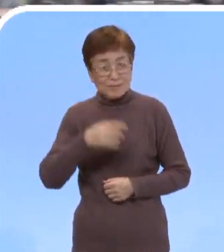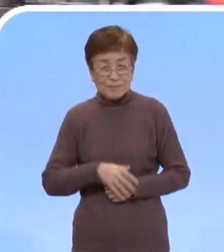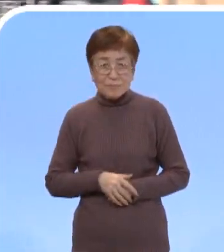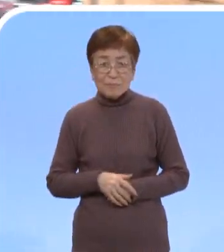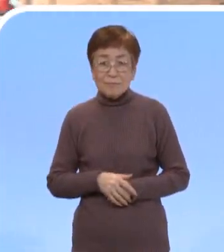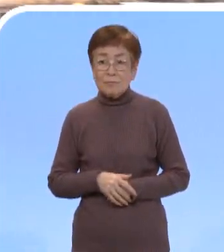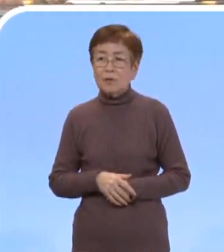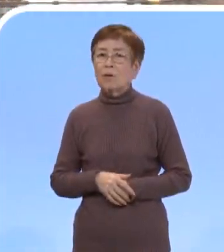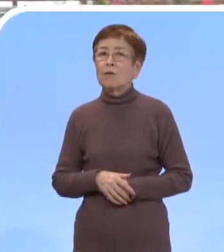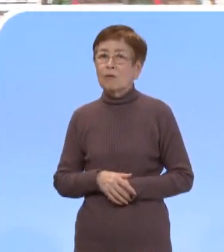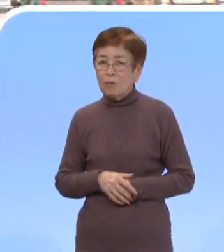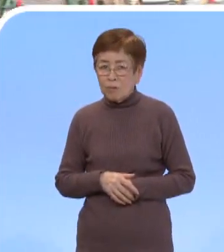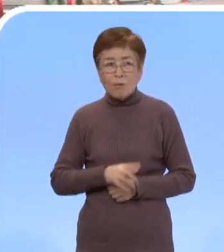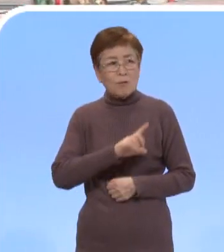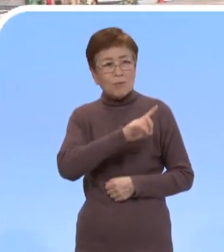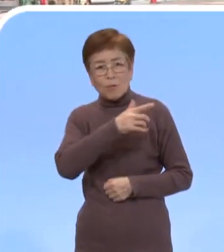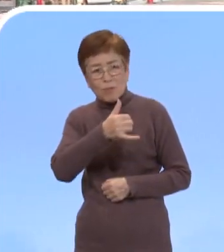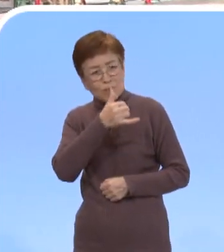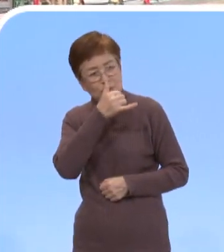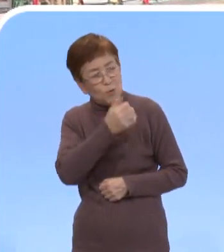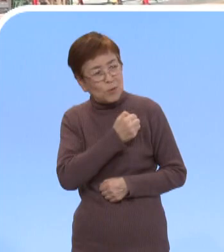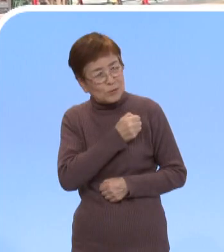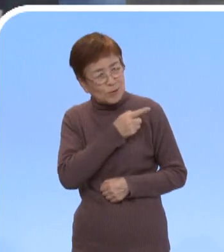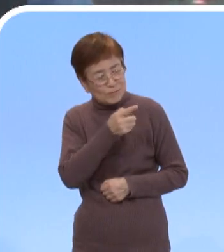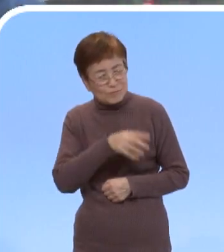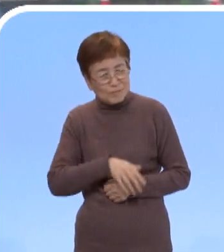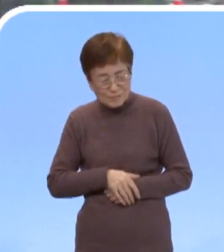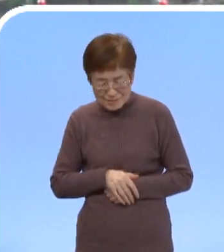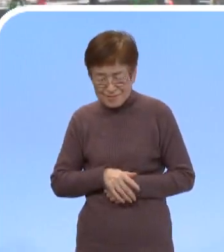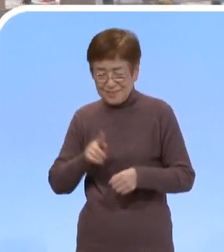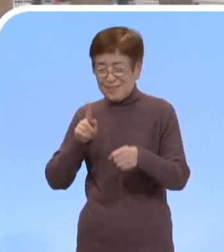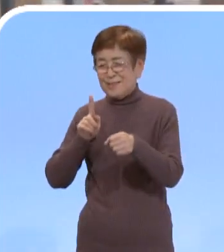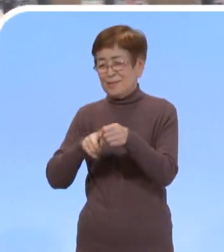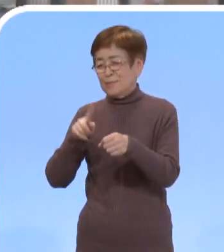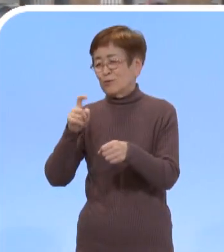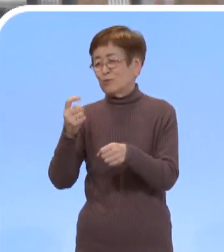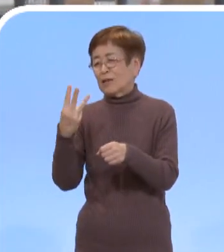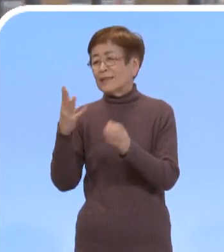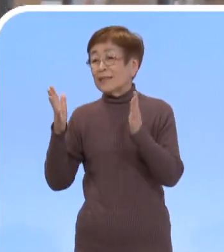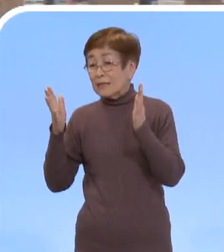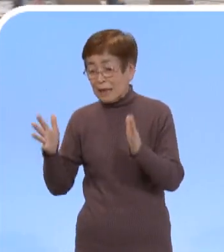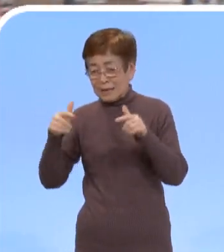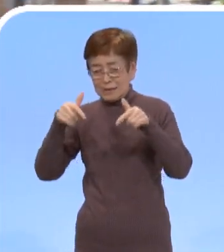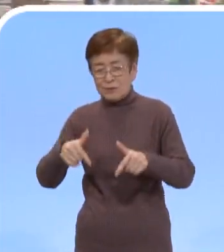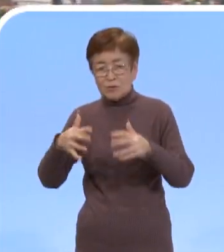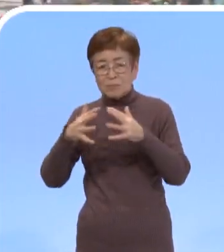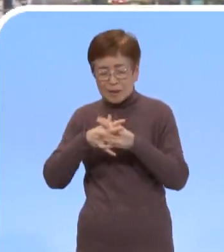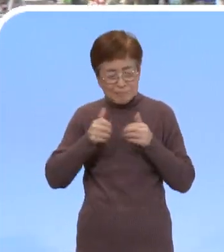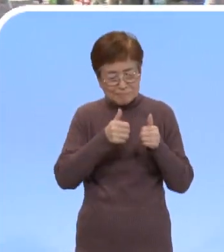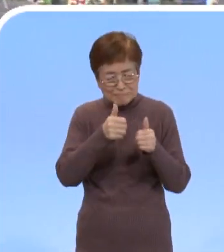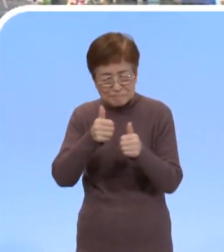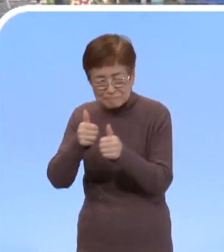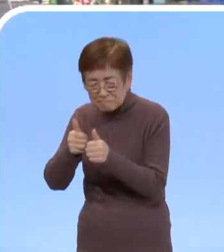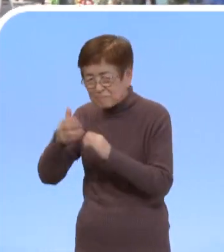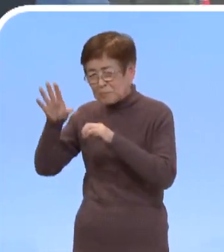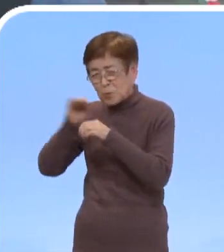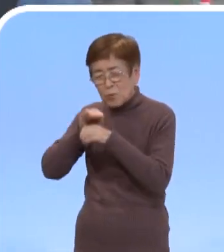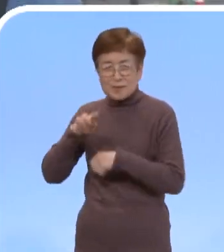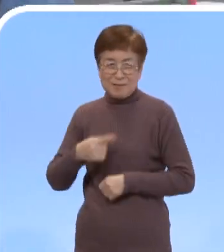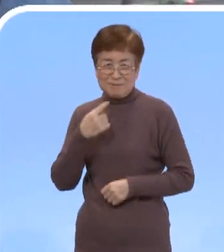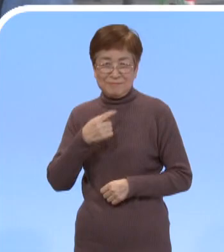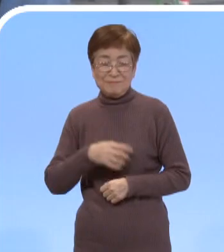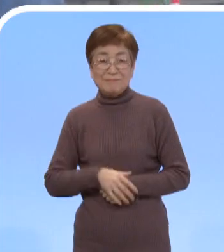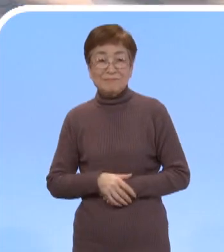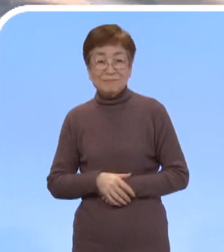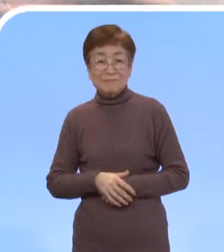ふうに思ってます。 すごい情報通じゃないですか。岡本さん 13年西宮だけを追いかけてますので、 いつもこ